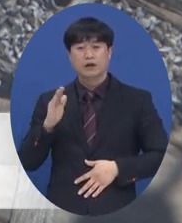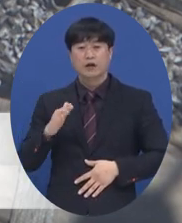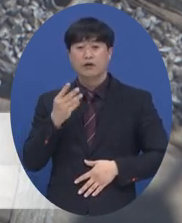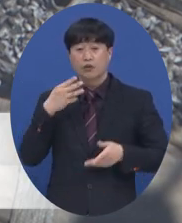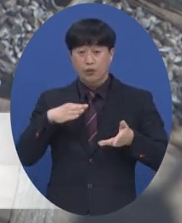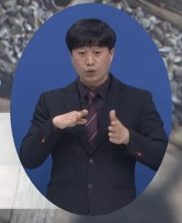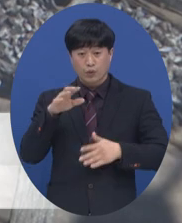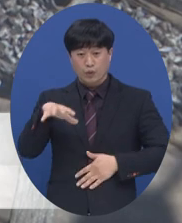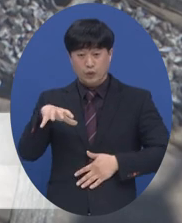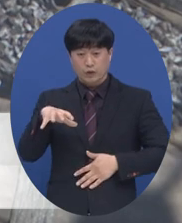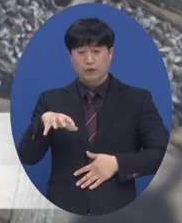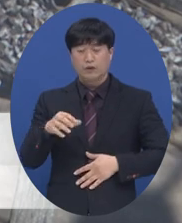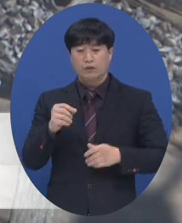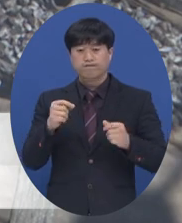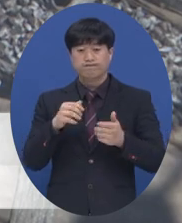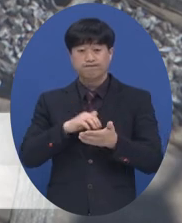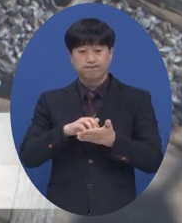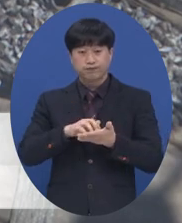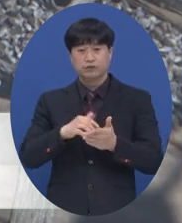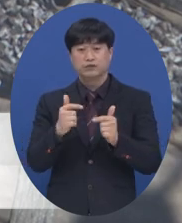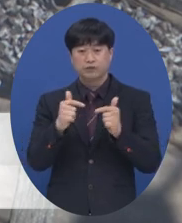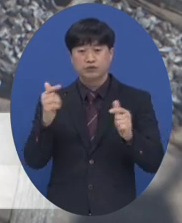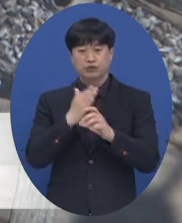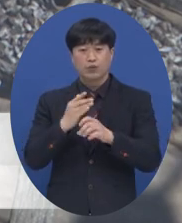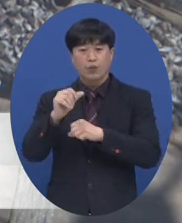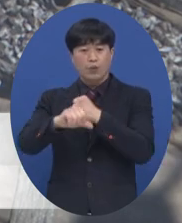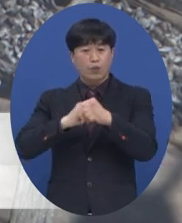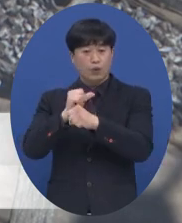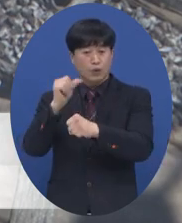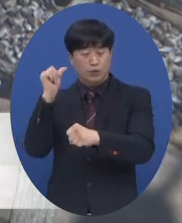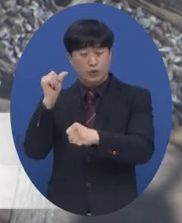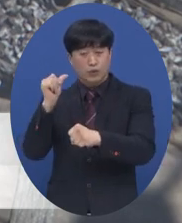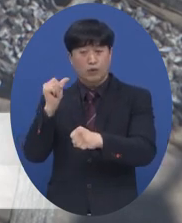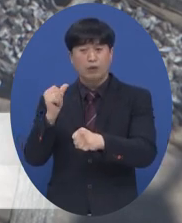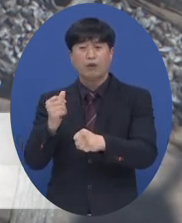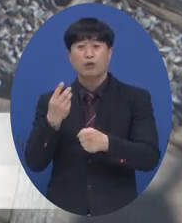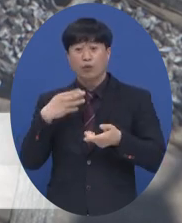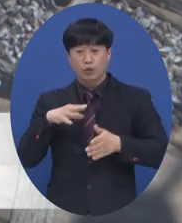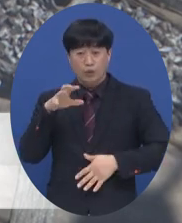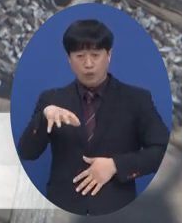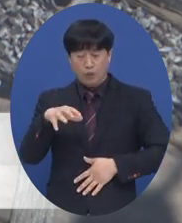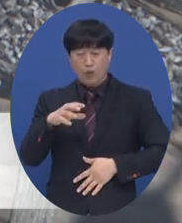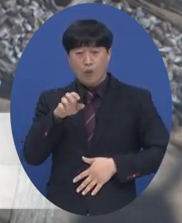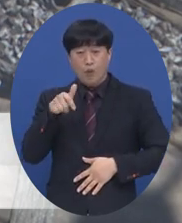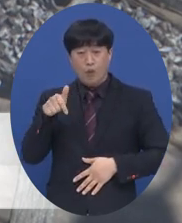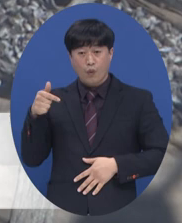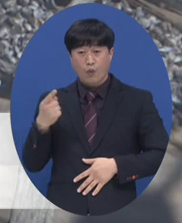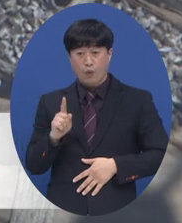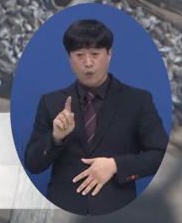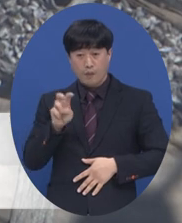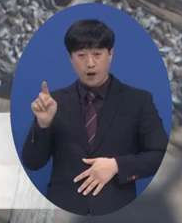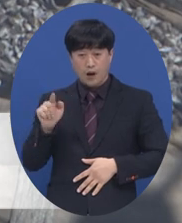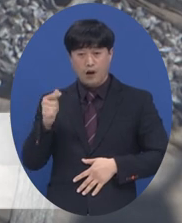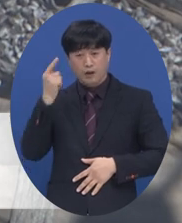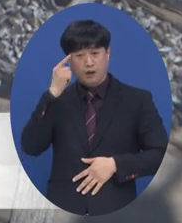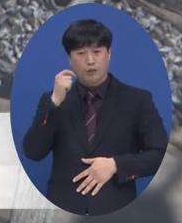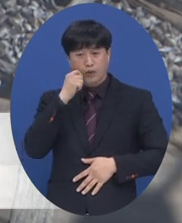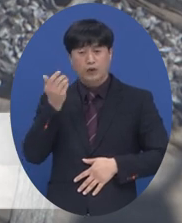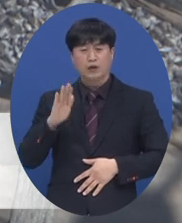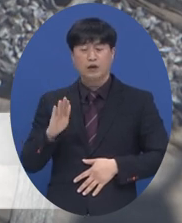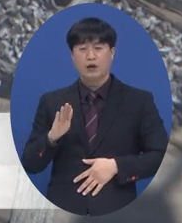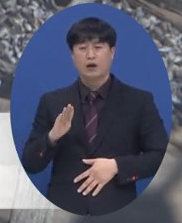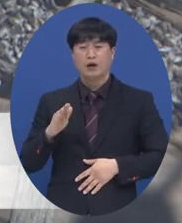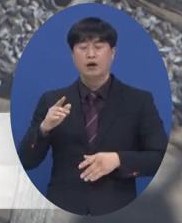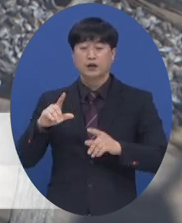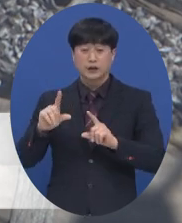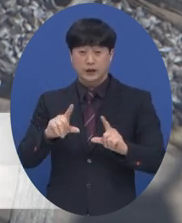늘고 있습니다. 5년 전만 해도 경기도에서 나는 꼬막은 생각지도 못했던 일인데, 해양 생태계의 변화 등으로